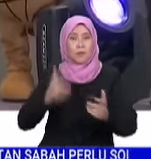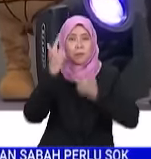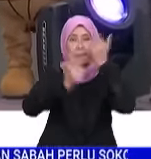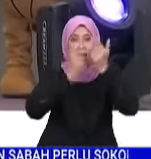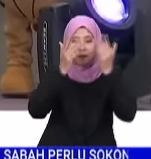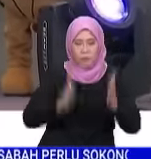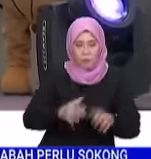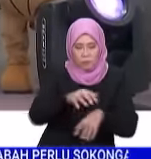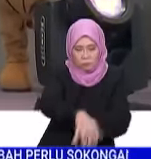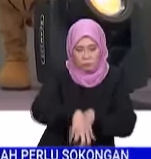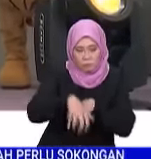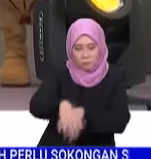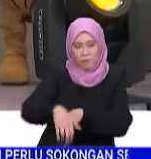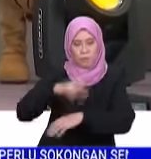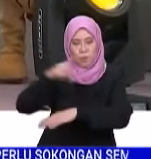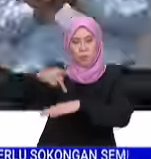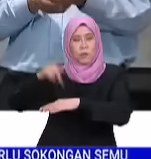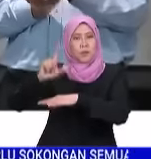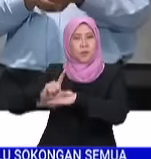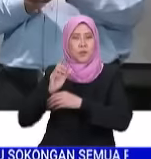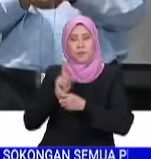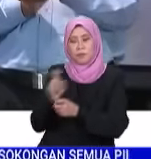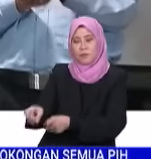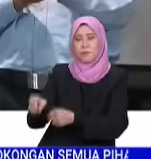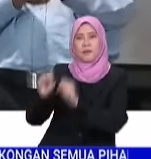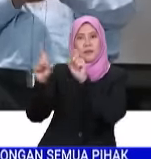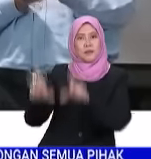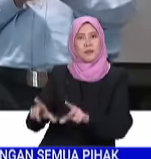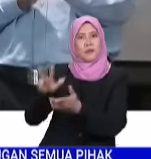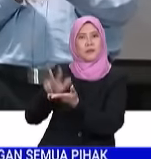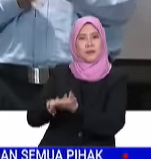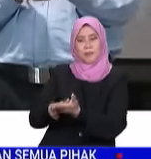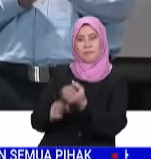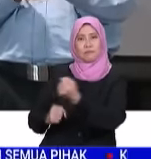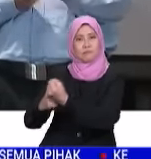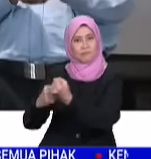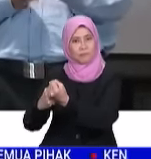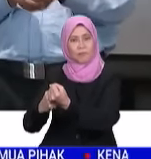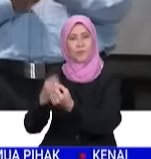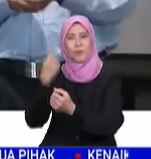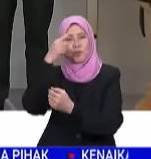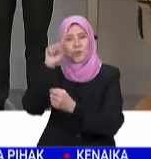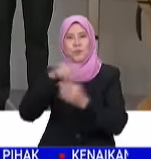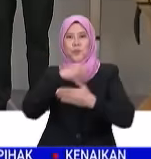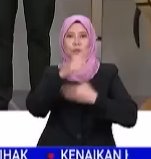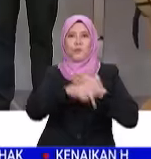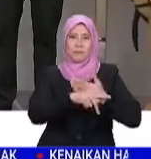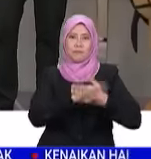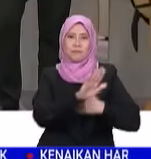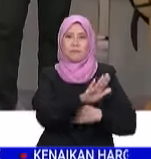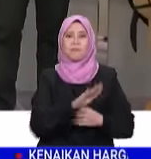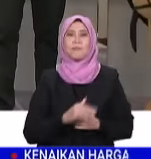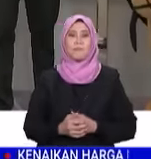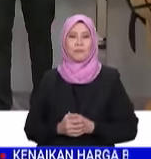menanam pokok di pulau Langkawi akan diberikan sijil pengesahan sebagai tanda sokongan kepada inisiatif